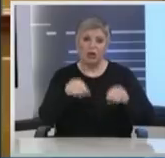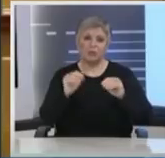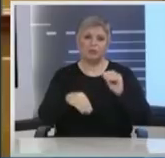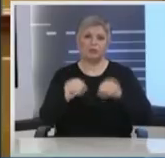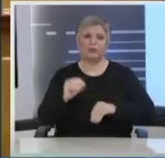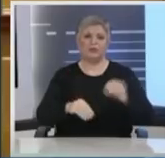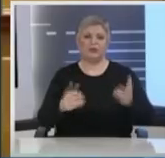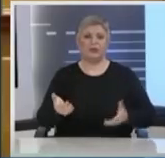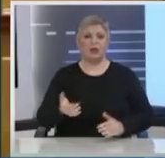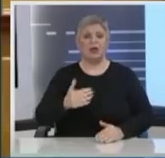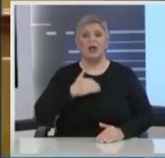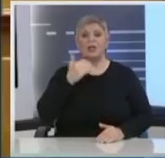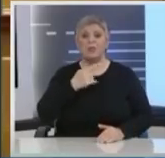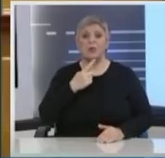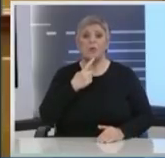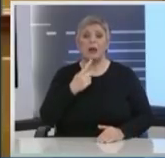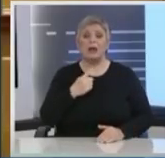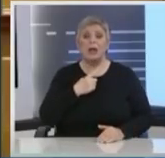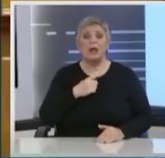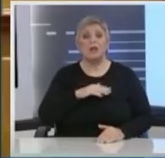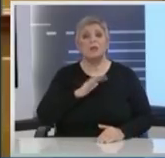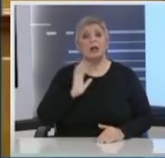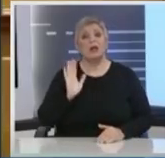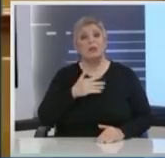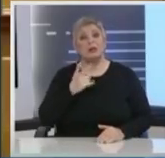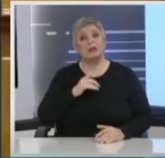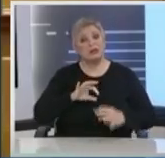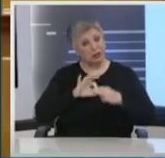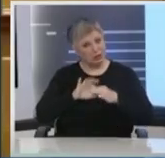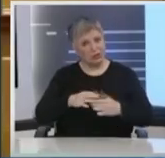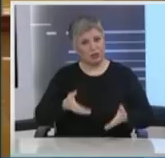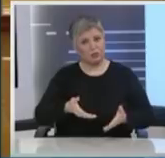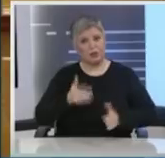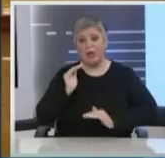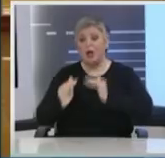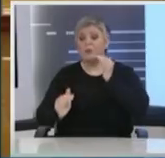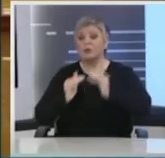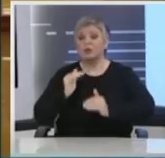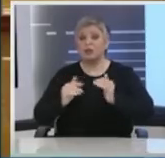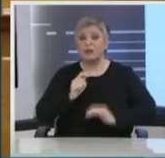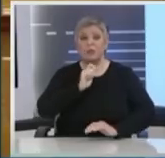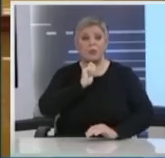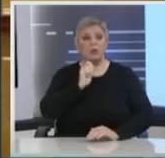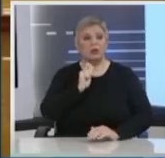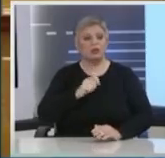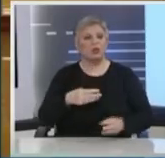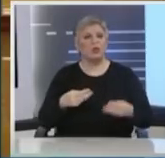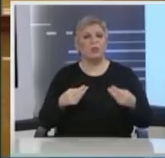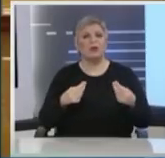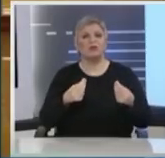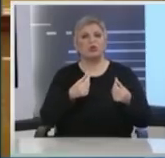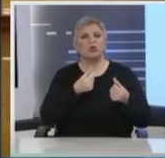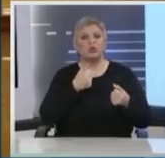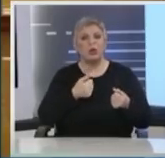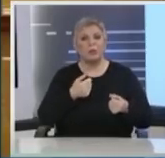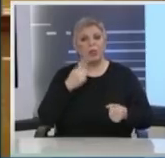γίνουμε πιστοί στον ελληνικό λαό όσο συνεχίζουμε να προστατεύουμε το πολιτικό σύστημα με τέτοιου είδους